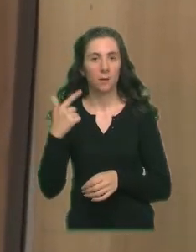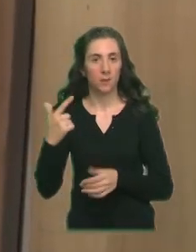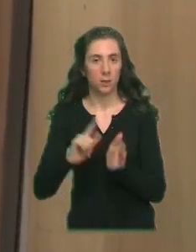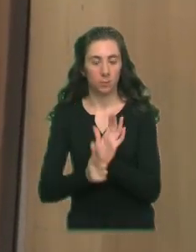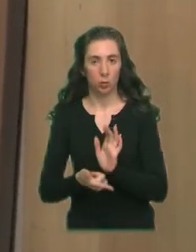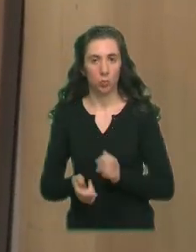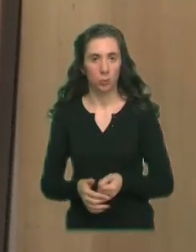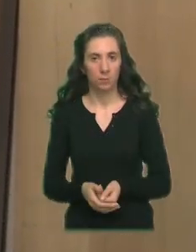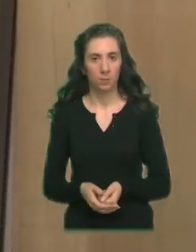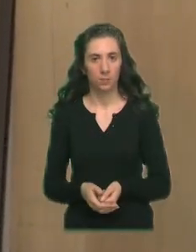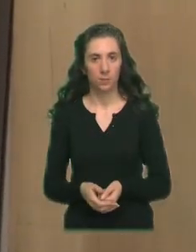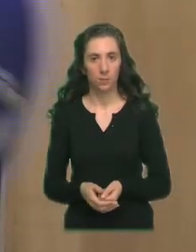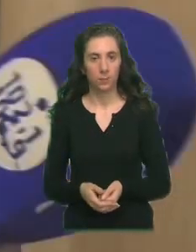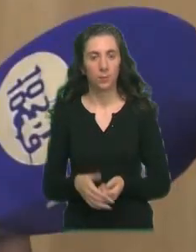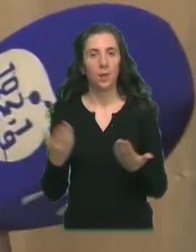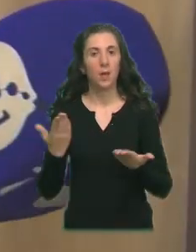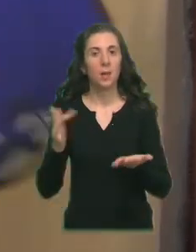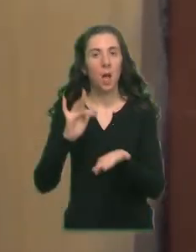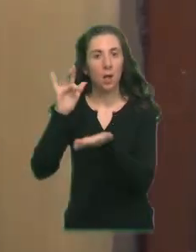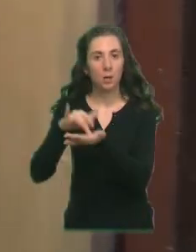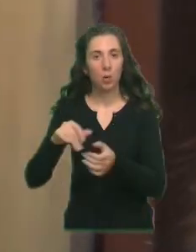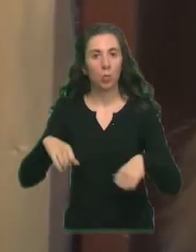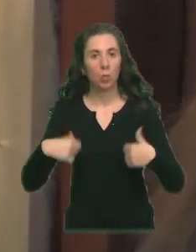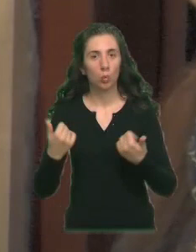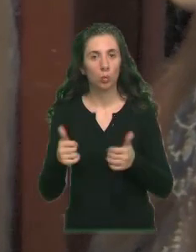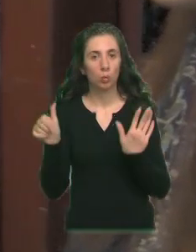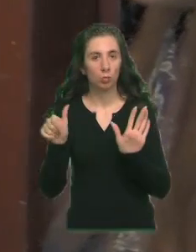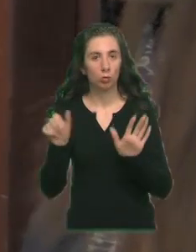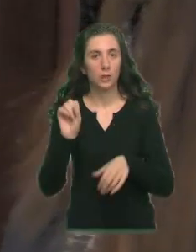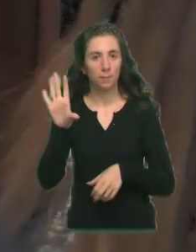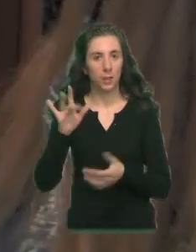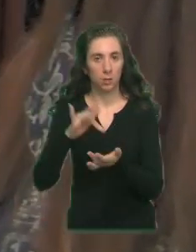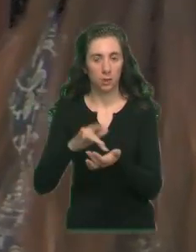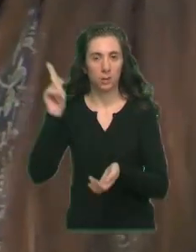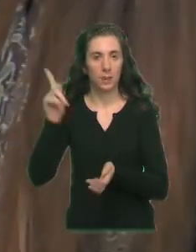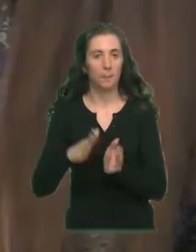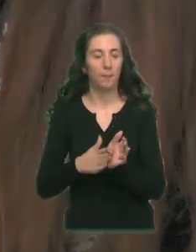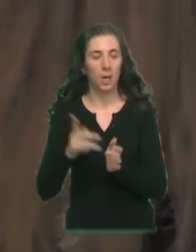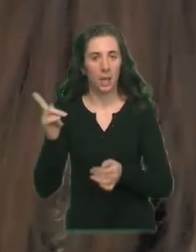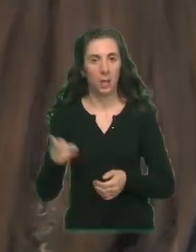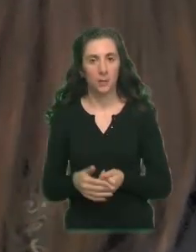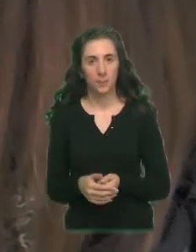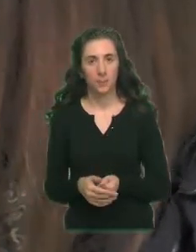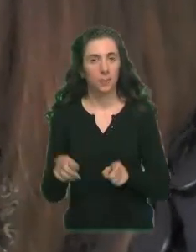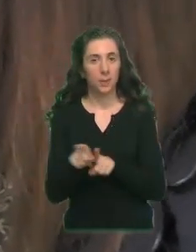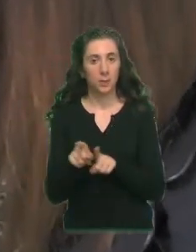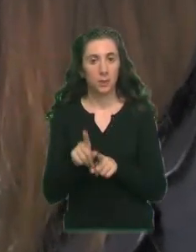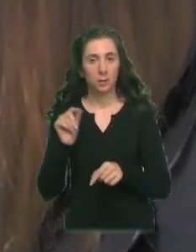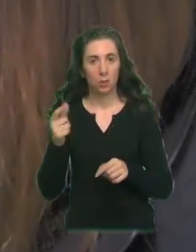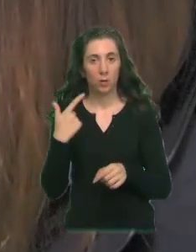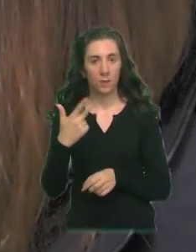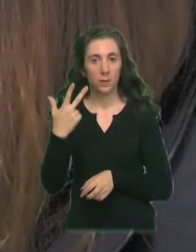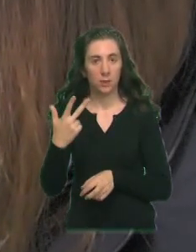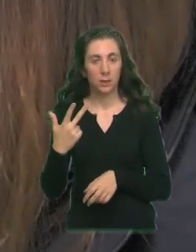1:20. I kada onda tamo? Ujutro u 6:15. A taj isti kreće